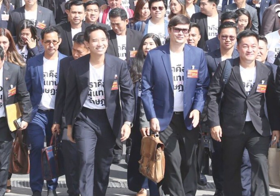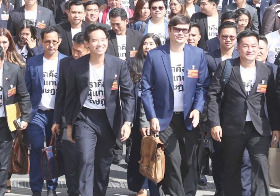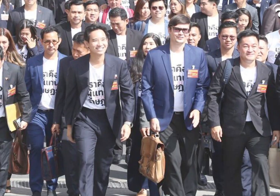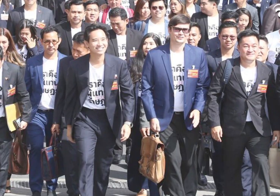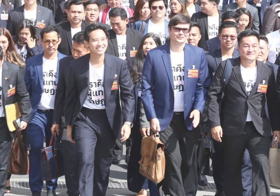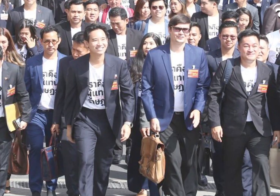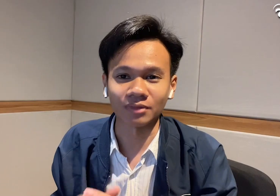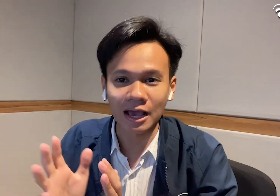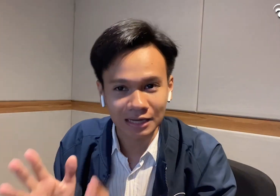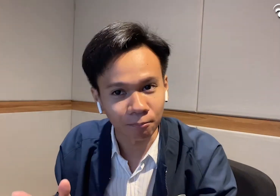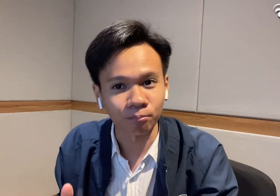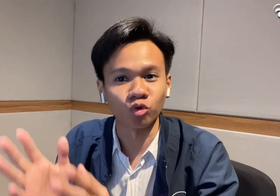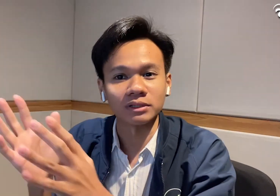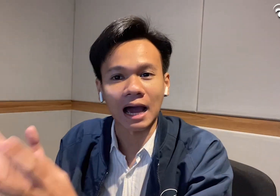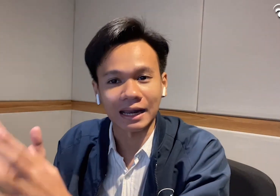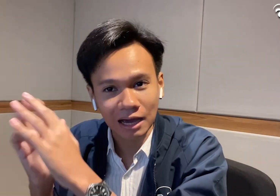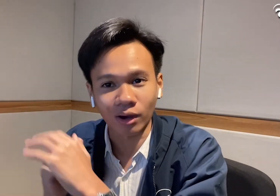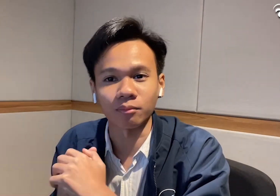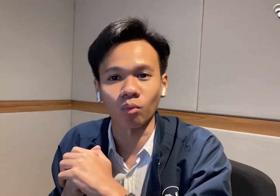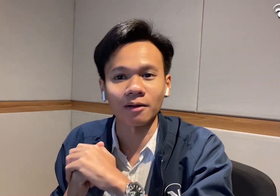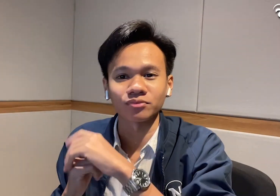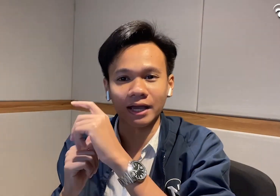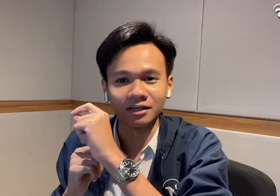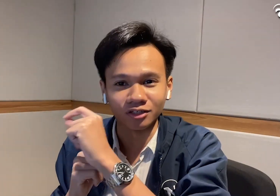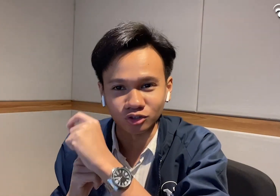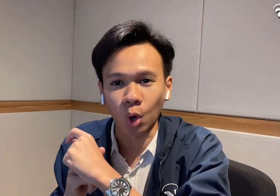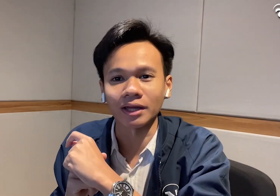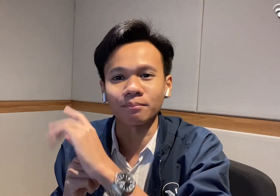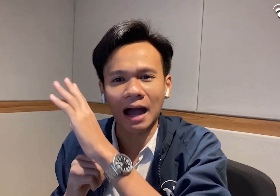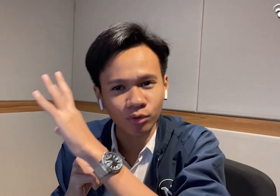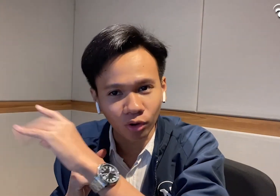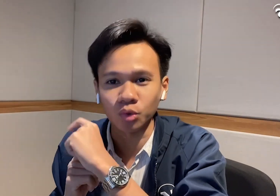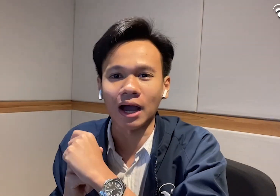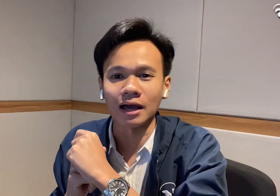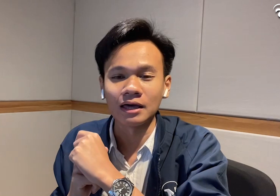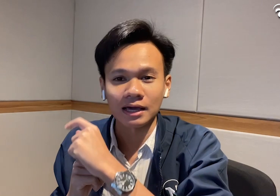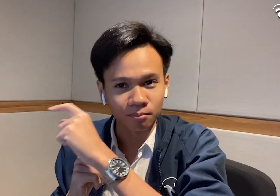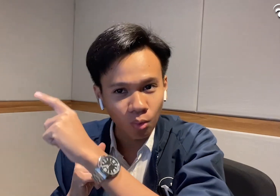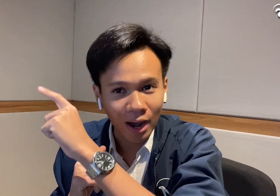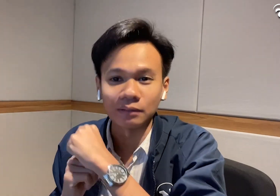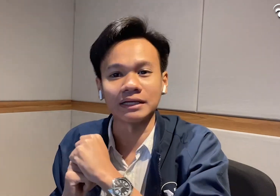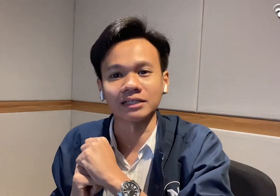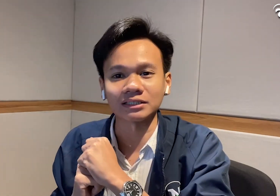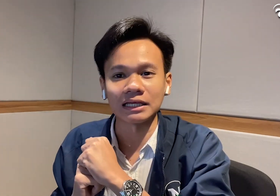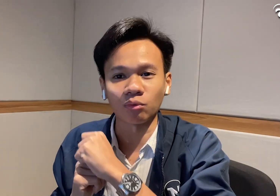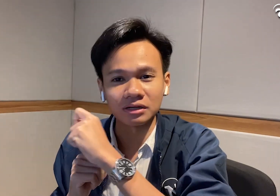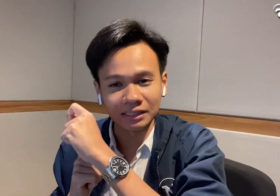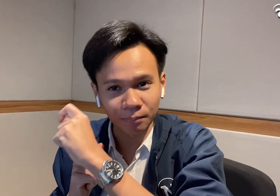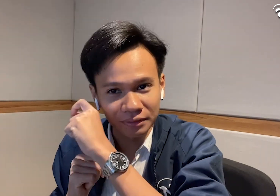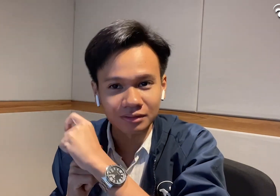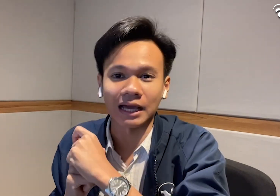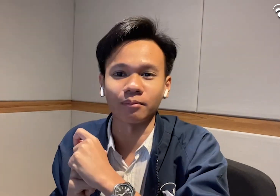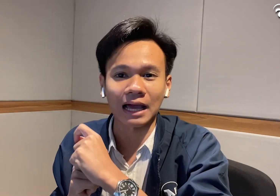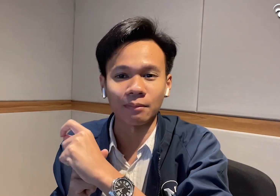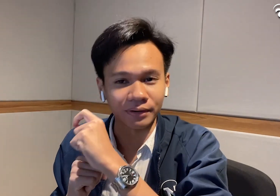รุปคือคุณชูวิทย์เนี่ยแนะนำคุณพิธาและก้าวไกลบอกว่าไอ้112เนี่ยพักไว้ก่อนดีกว่าเมื่อวานนี้มันเห็นชัดเจนแล้วว่าเรื่องนี้